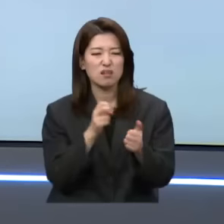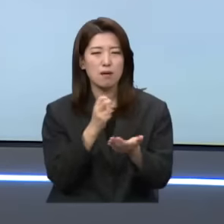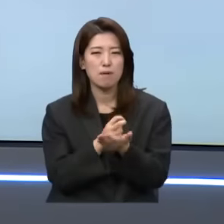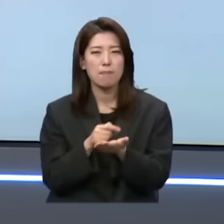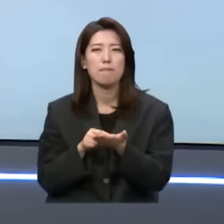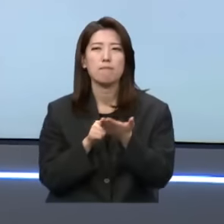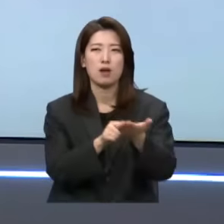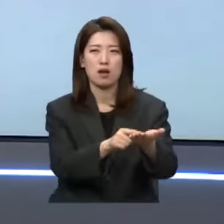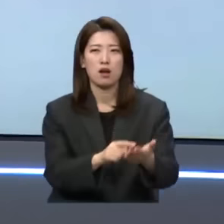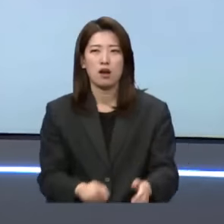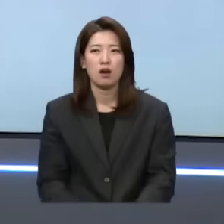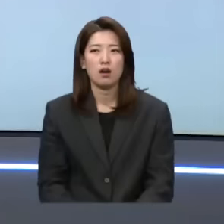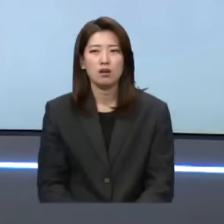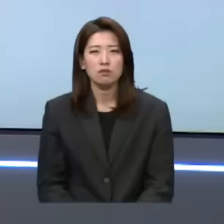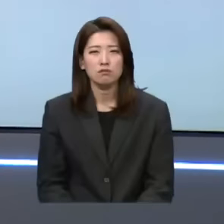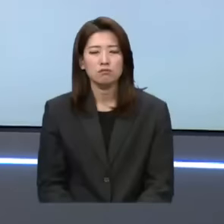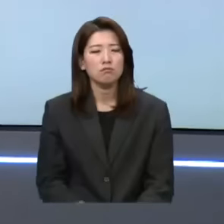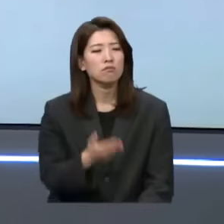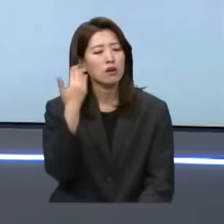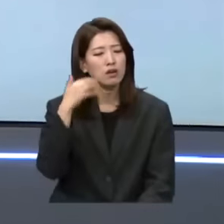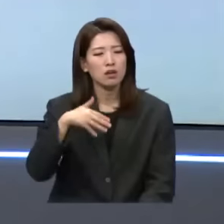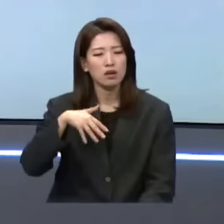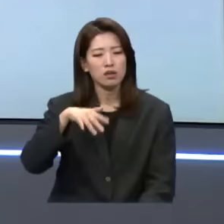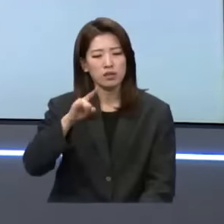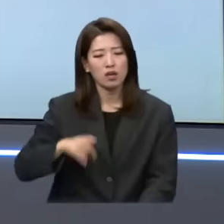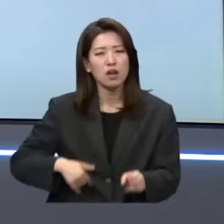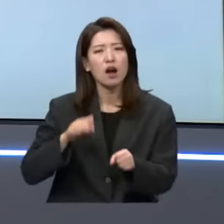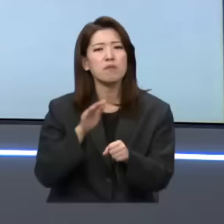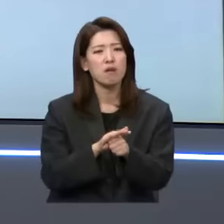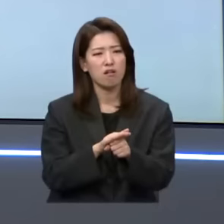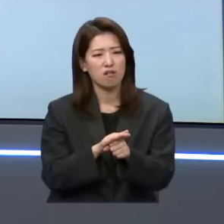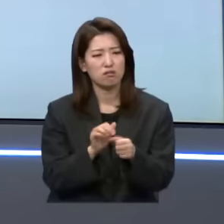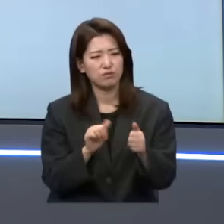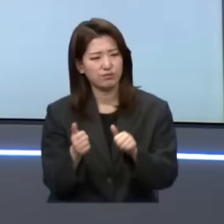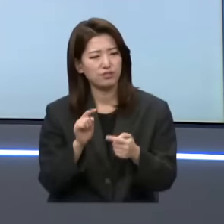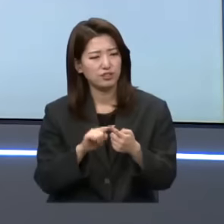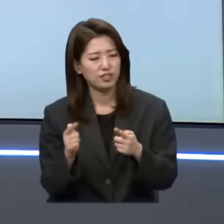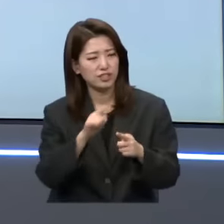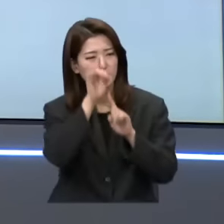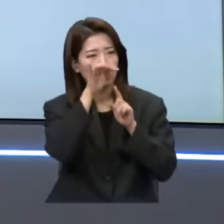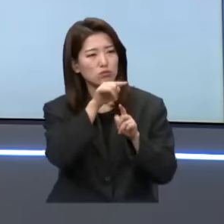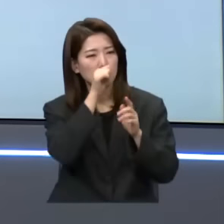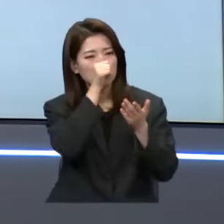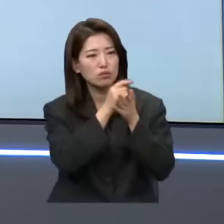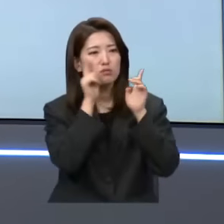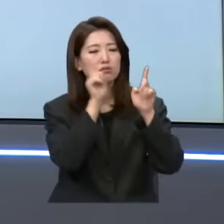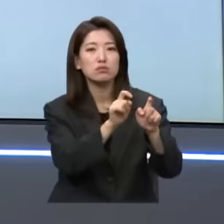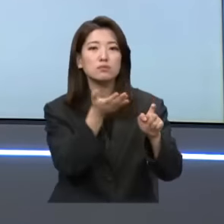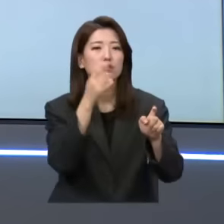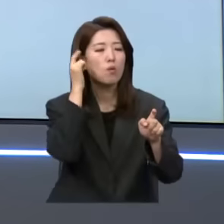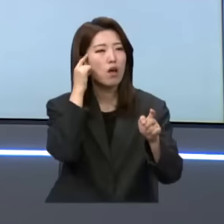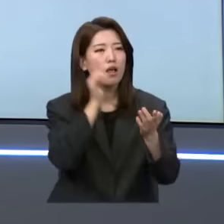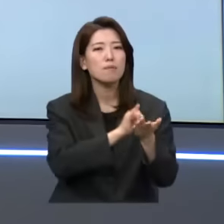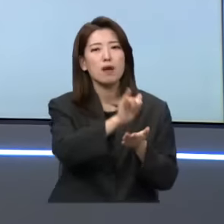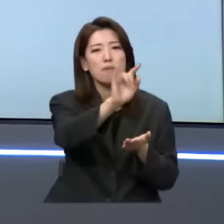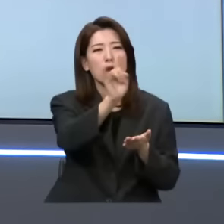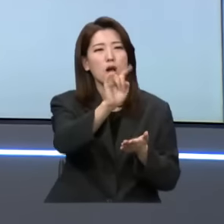민주당 이종석 특허법 제출 하겠다라고 얘기해서 지금 당론으로 발휘하겠다고 얘기를 했습니다 근데 같은 날 이제 한동훈